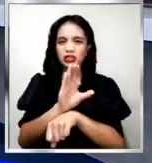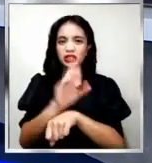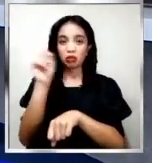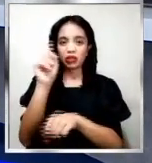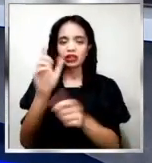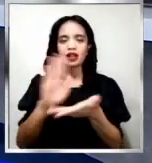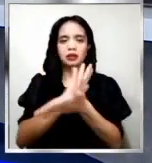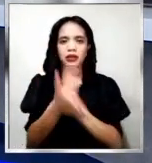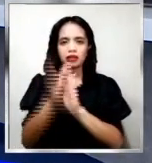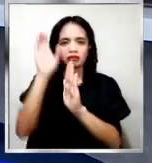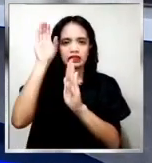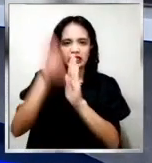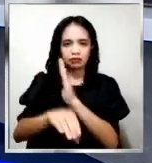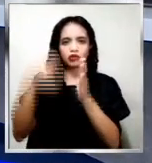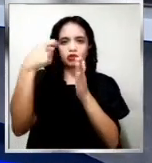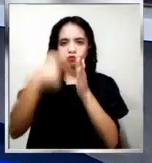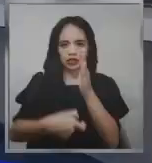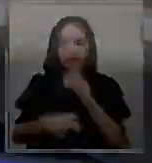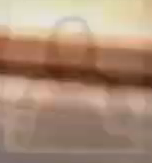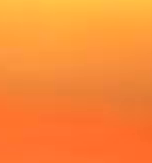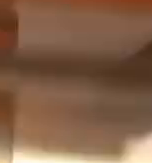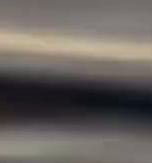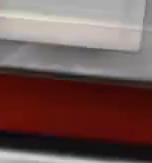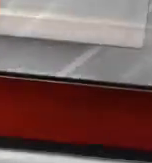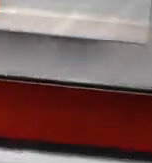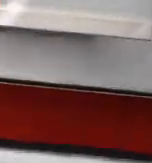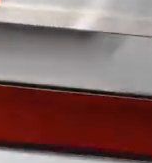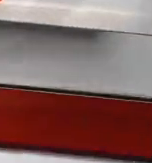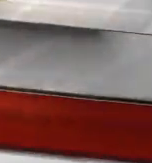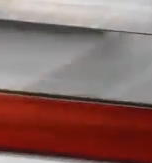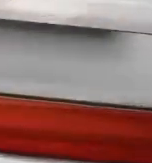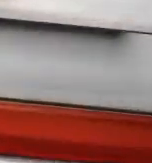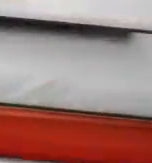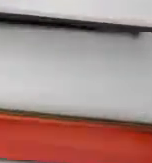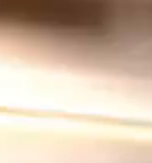paninda. Nakatutok doon live si Mark Salazar.